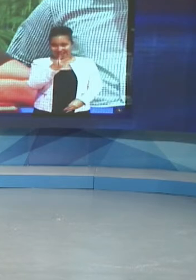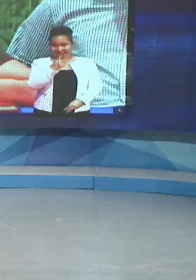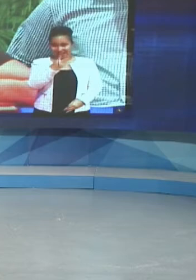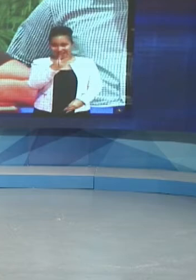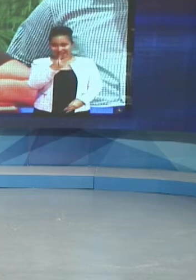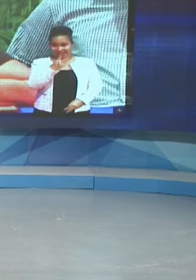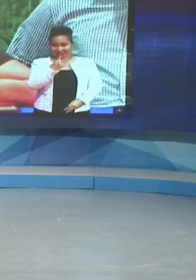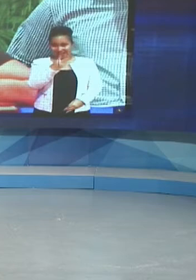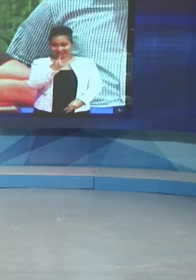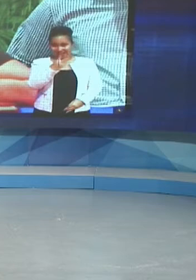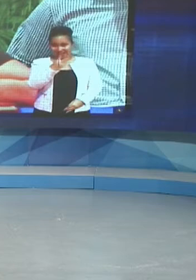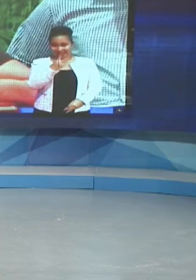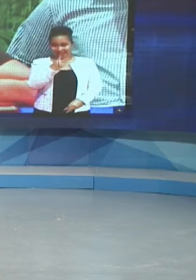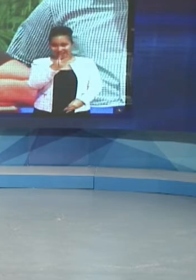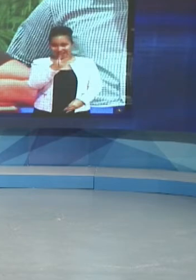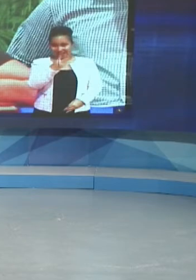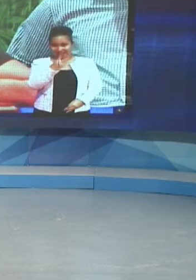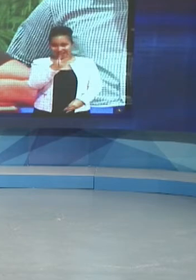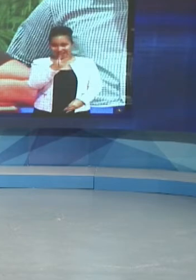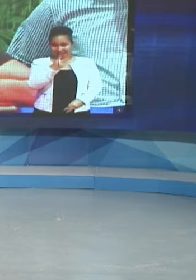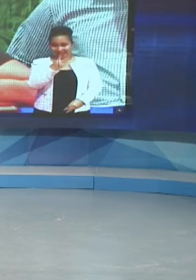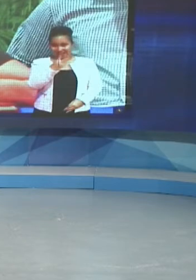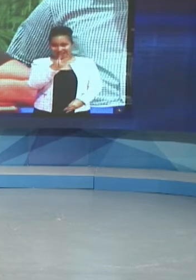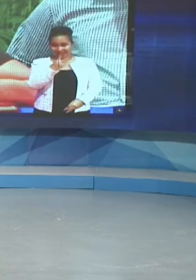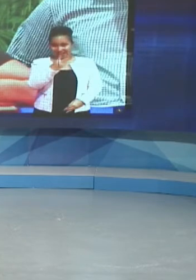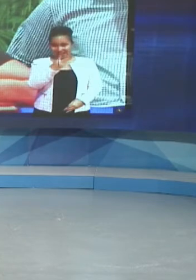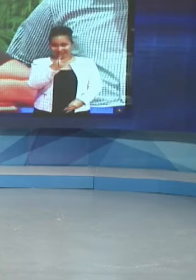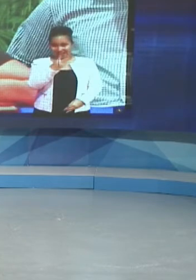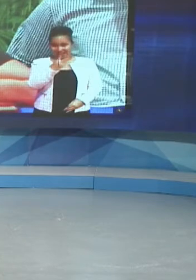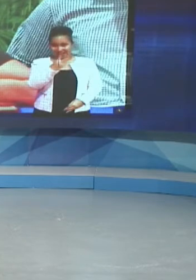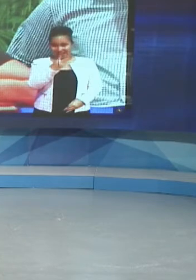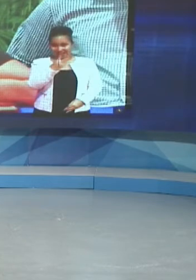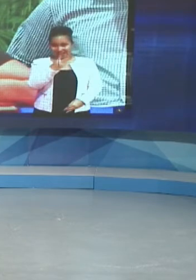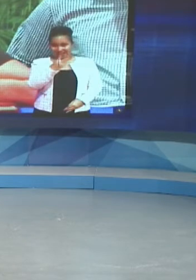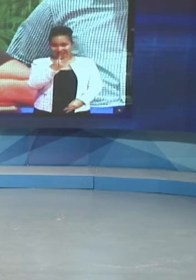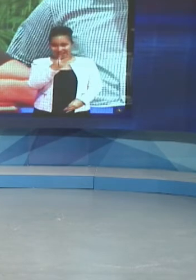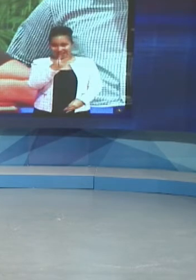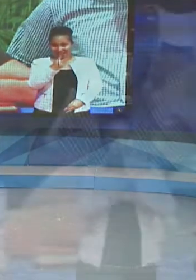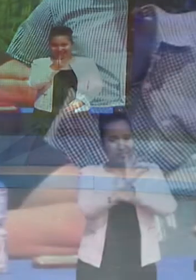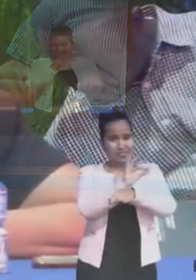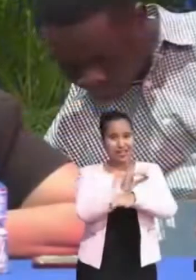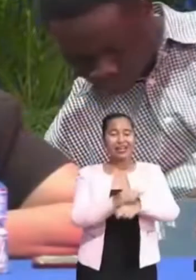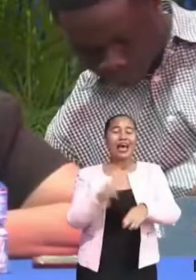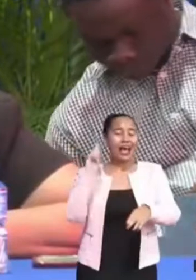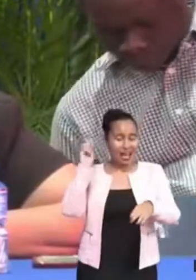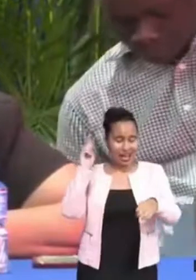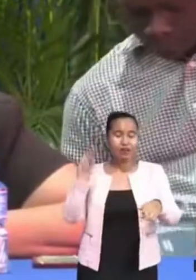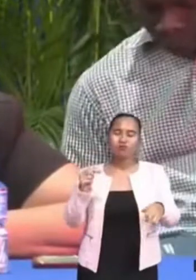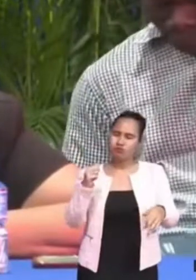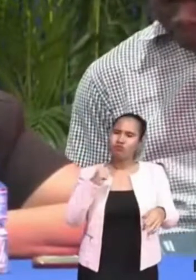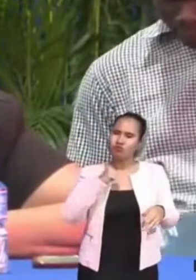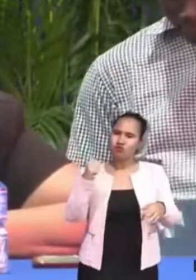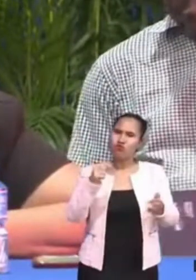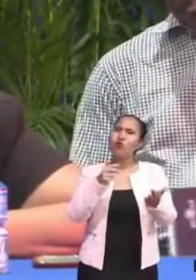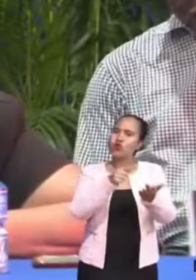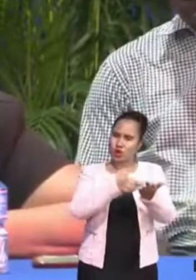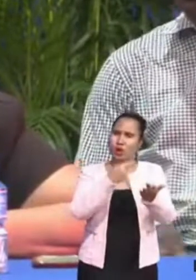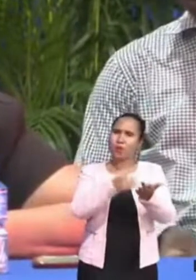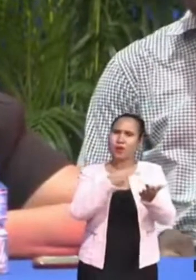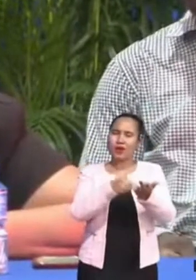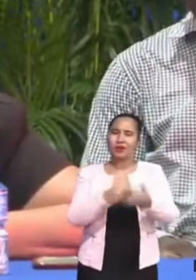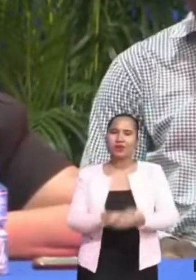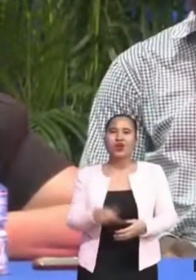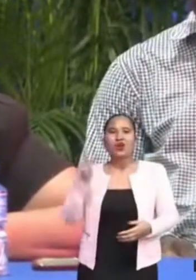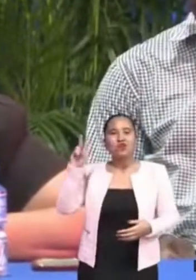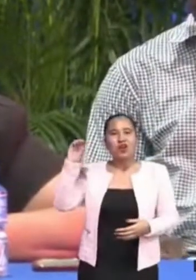de VOJ en basisscholen is dat anders verlopen, zegt de minister. Bij VOJ en basis